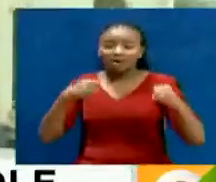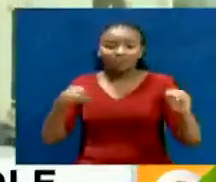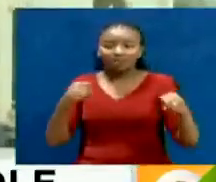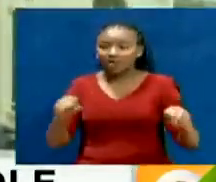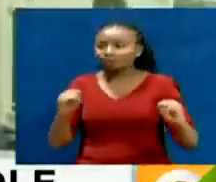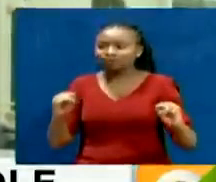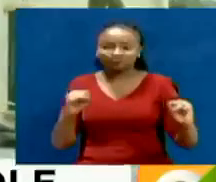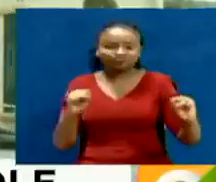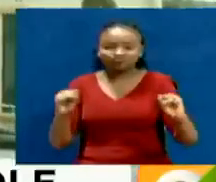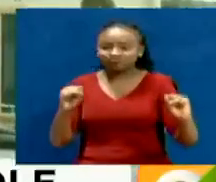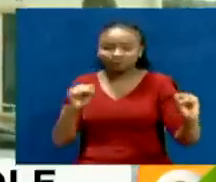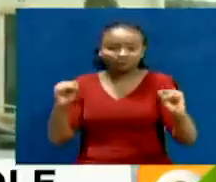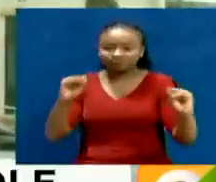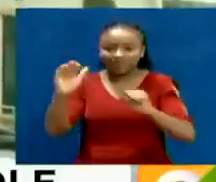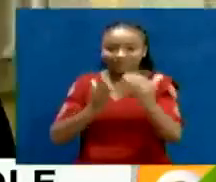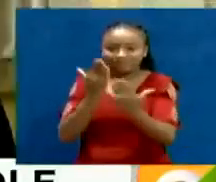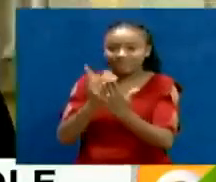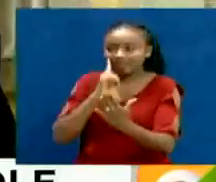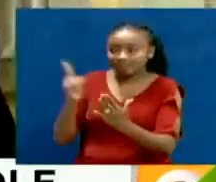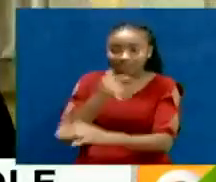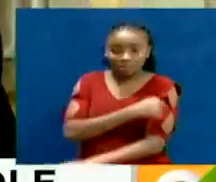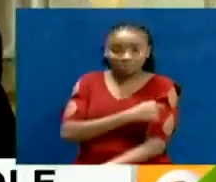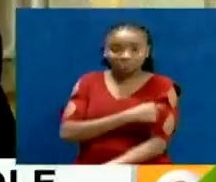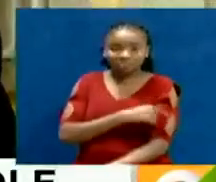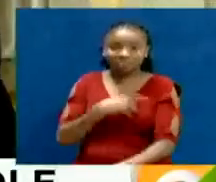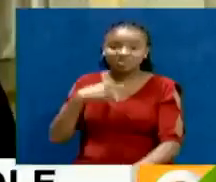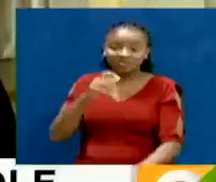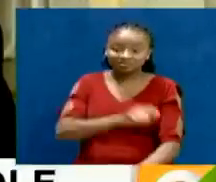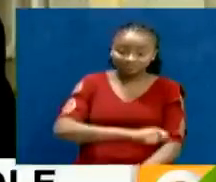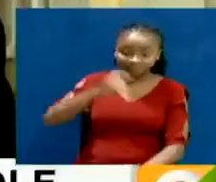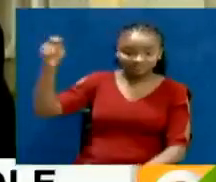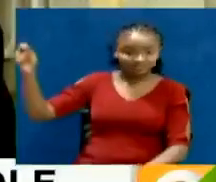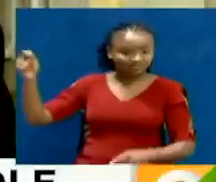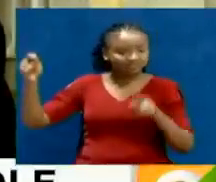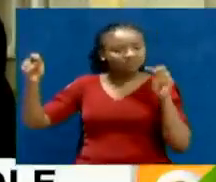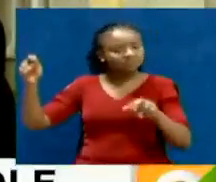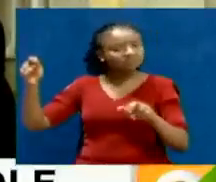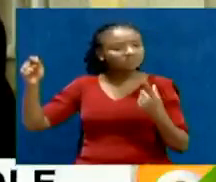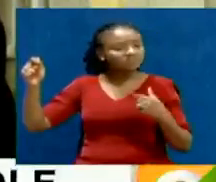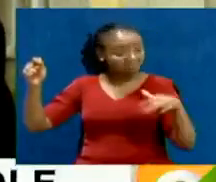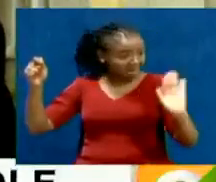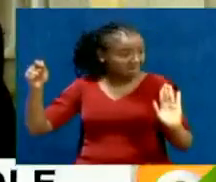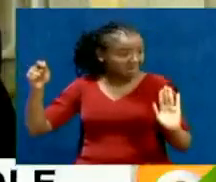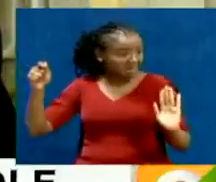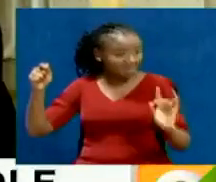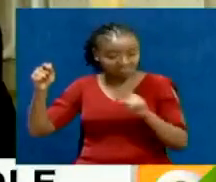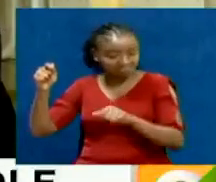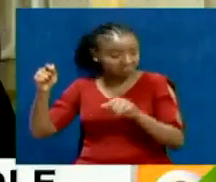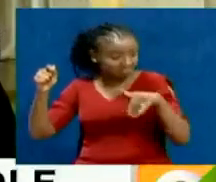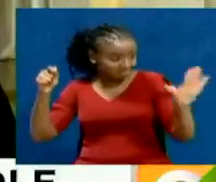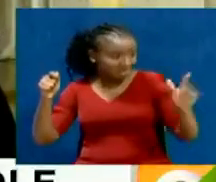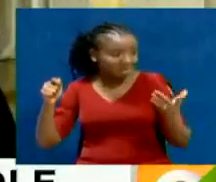motorbike kwenda mama, nikafika Mama Lucy, akanifungulia tu kati na akaniambia tebu tambua huyo mtoto kama ni huyo mtoto